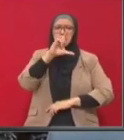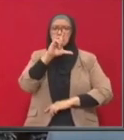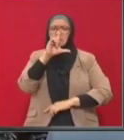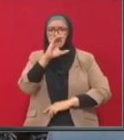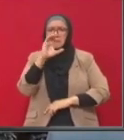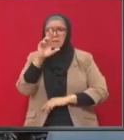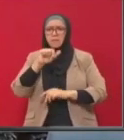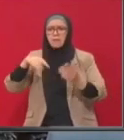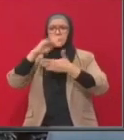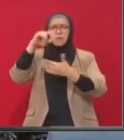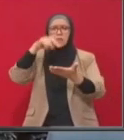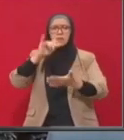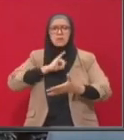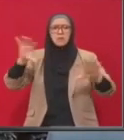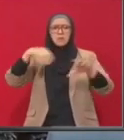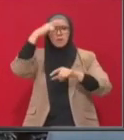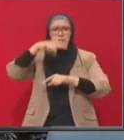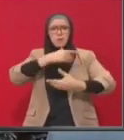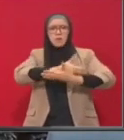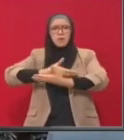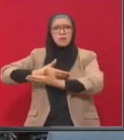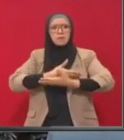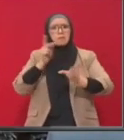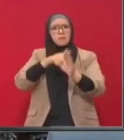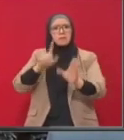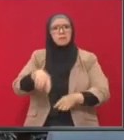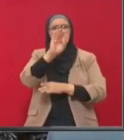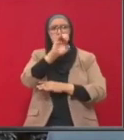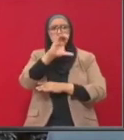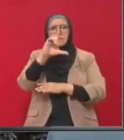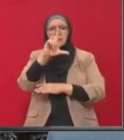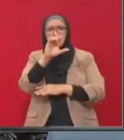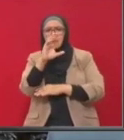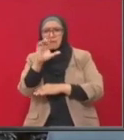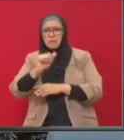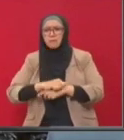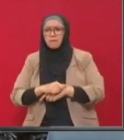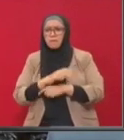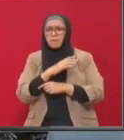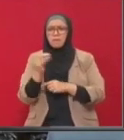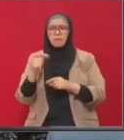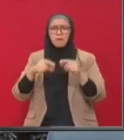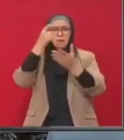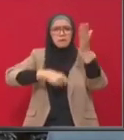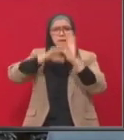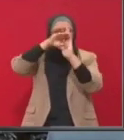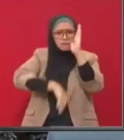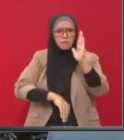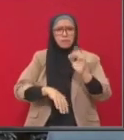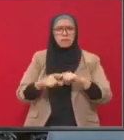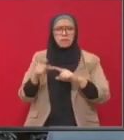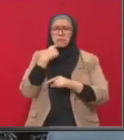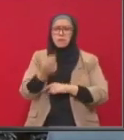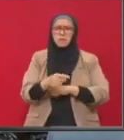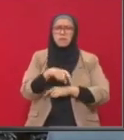saya buat untuk anak-anak pasti dahaganya Quang duc pedes itu kedekatan